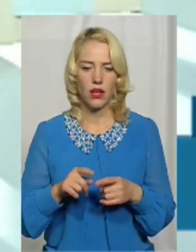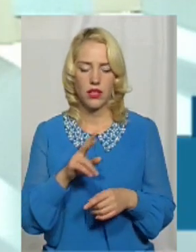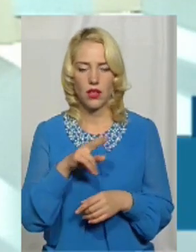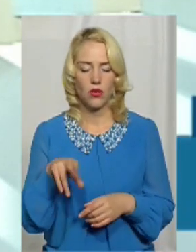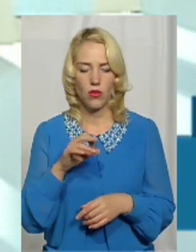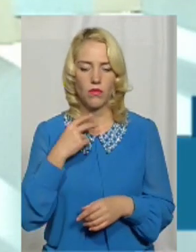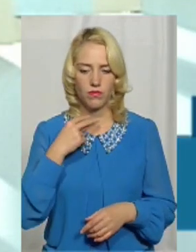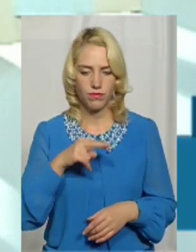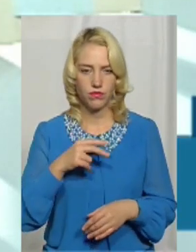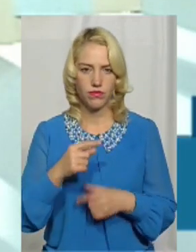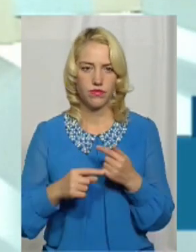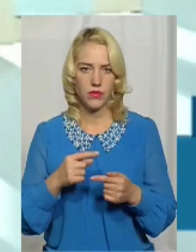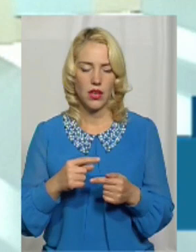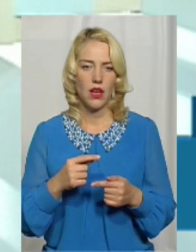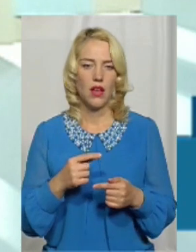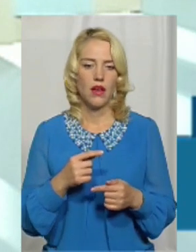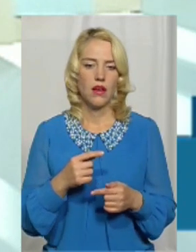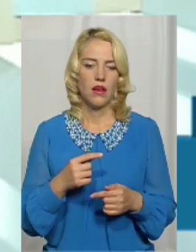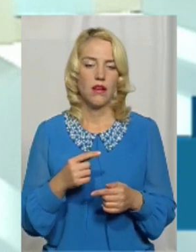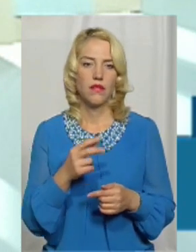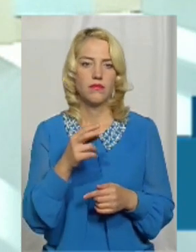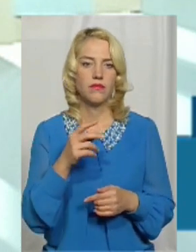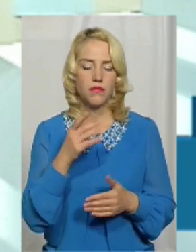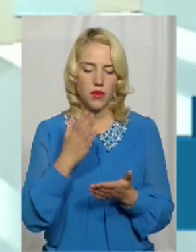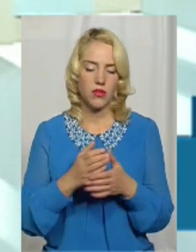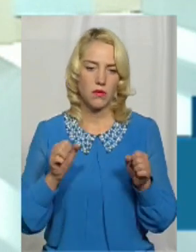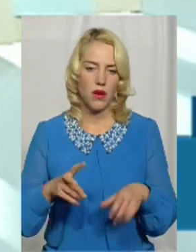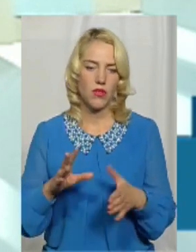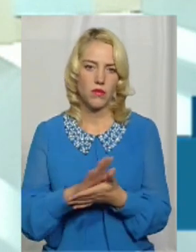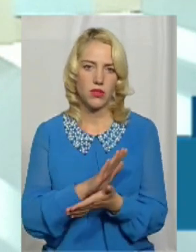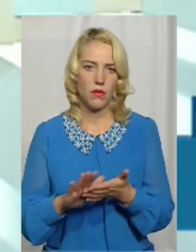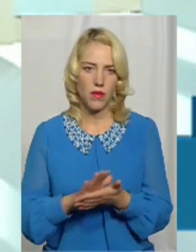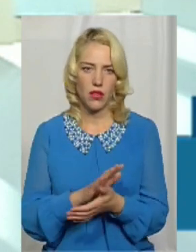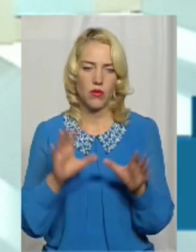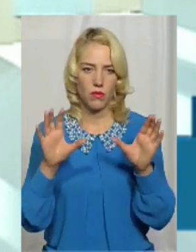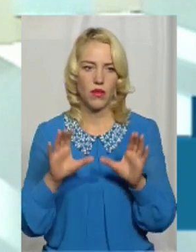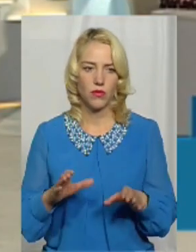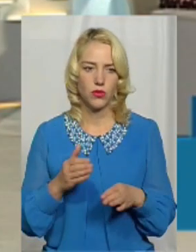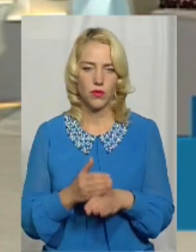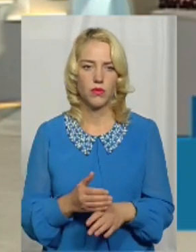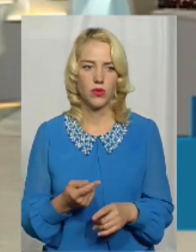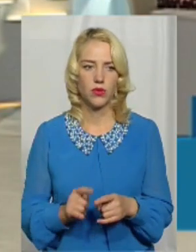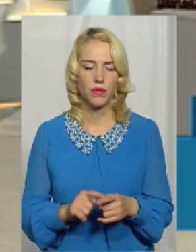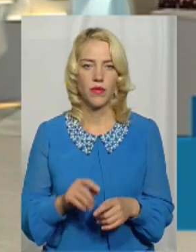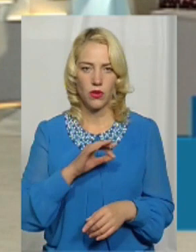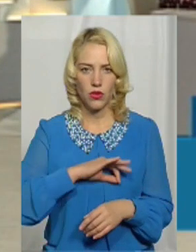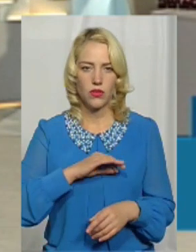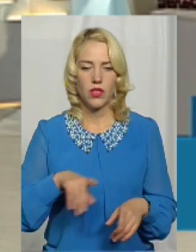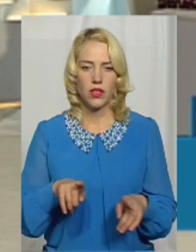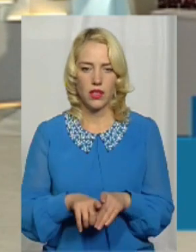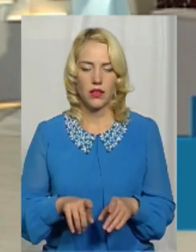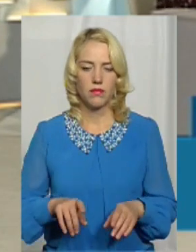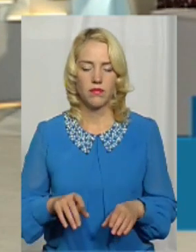позбавлення волі, вони також мають право на безоплатну правову допомогу. А користуються таким правом? От в Ізяславі ж є в колонії,